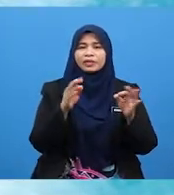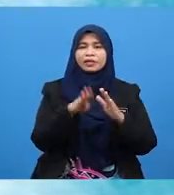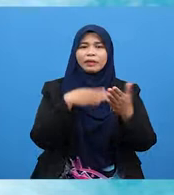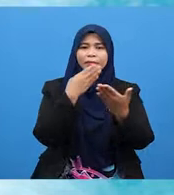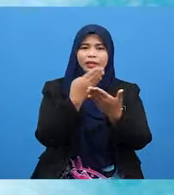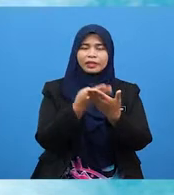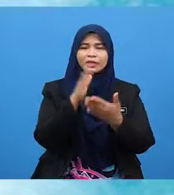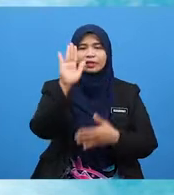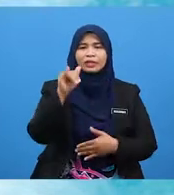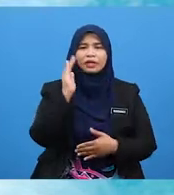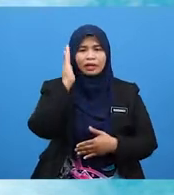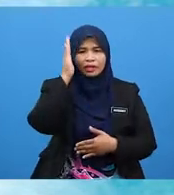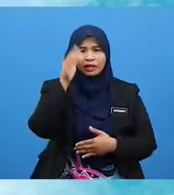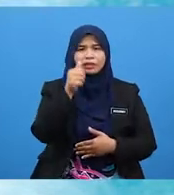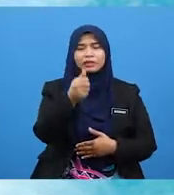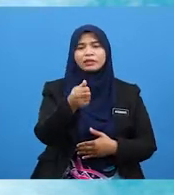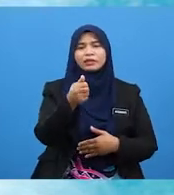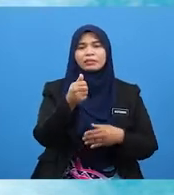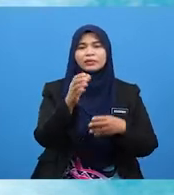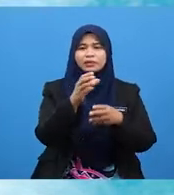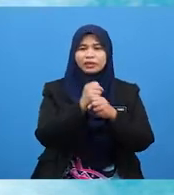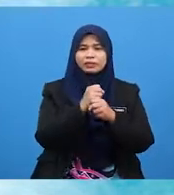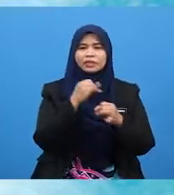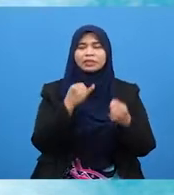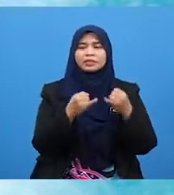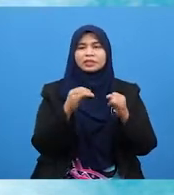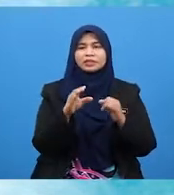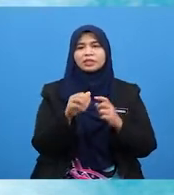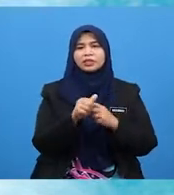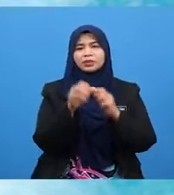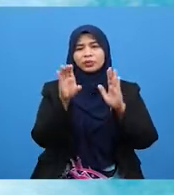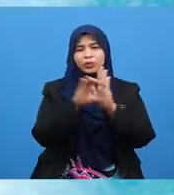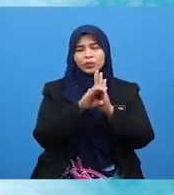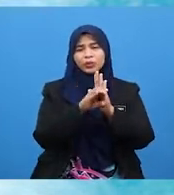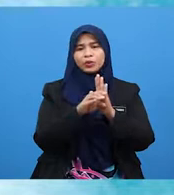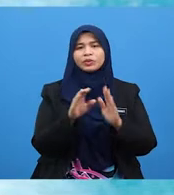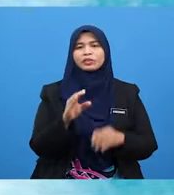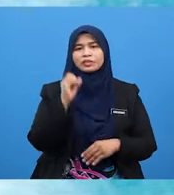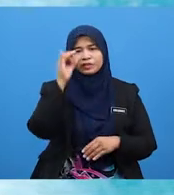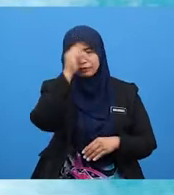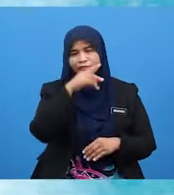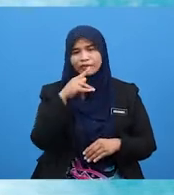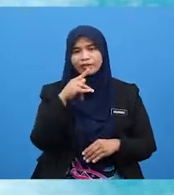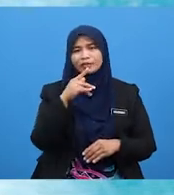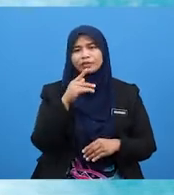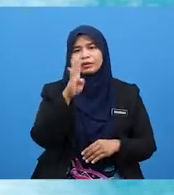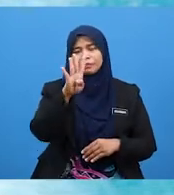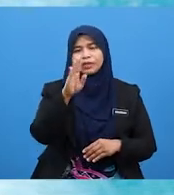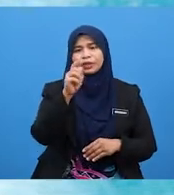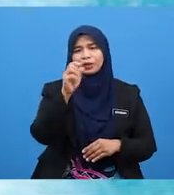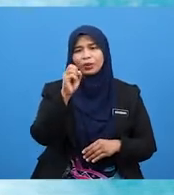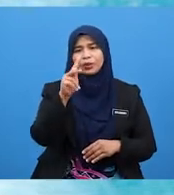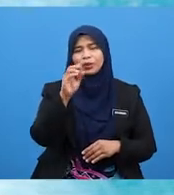kebaikan yang akan kamu peroleh jika mencontohi kepribadian keempat-empat tokoh